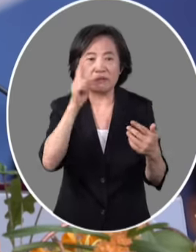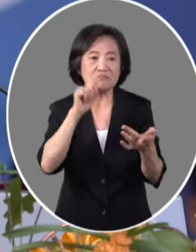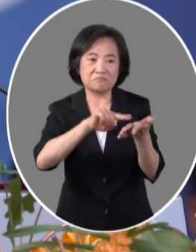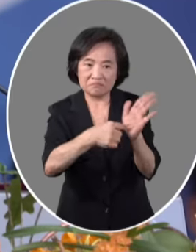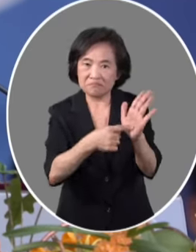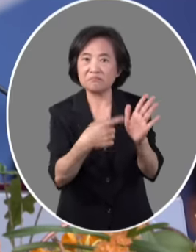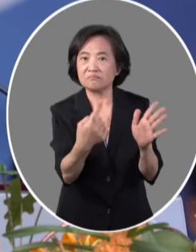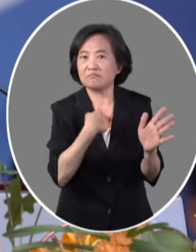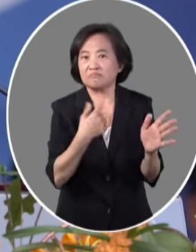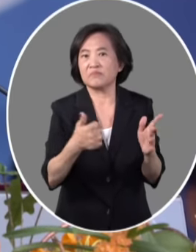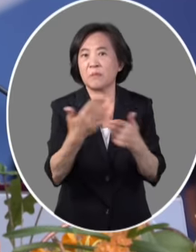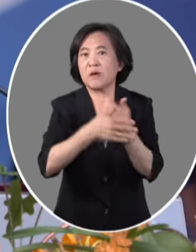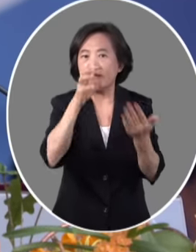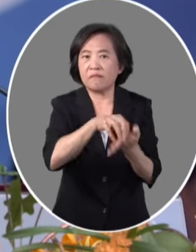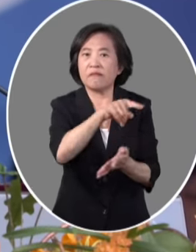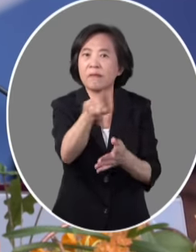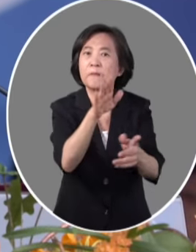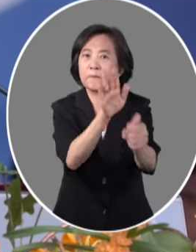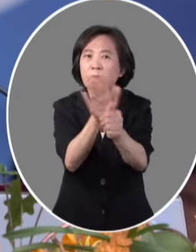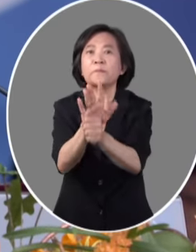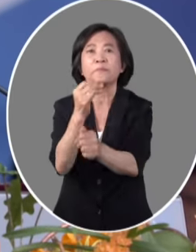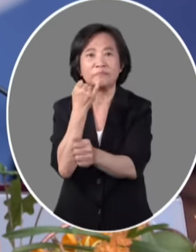证。